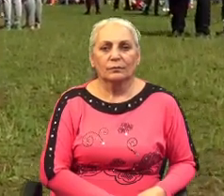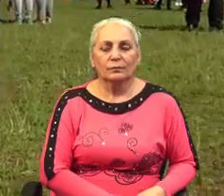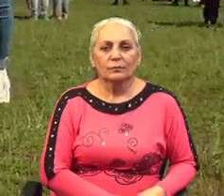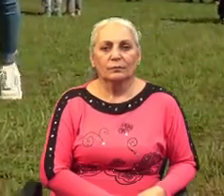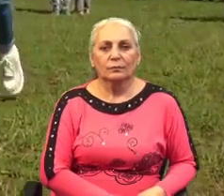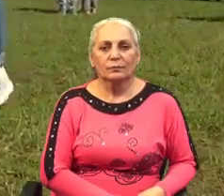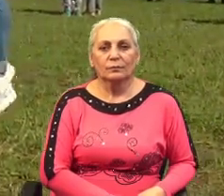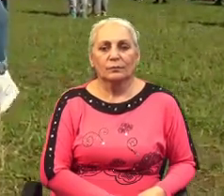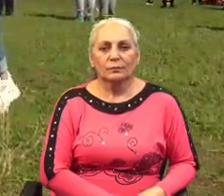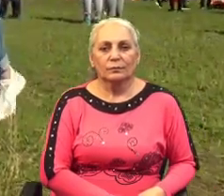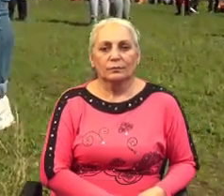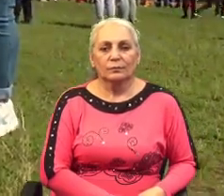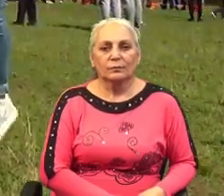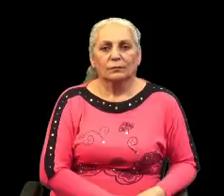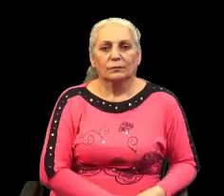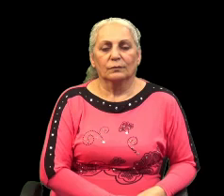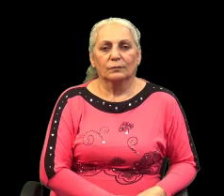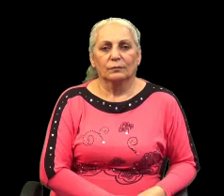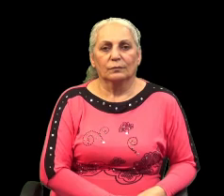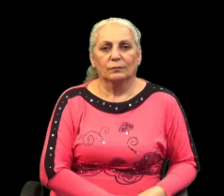Տաթև Հակոբյան, Մեր Տաթևոսյան, Մոլորակ։